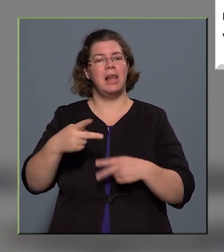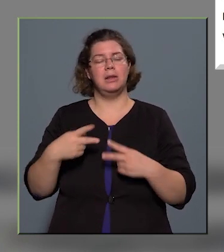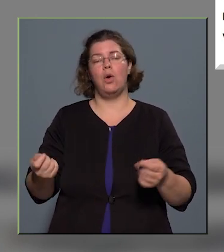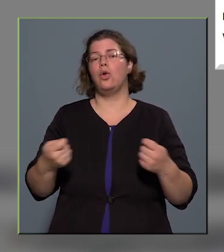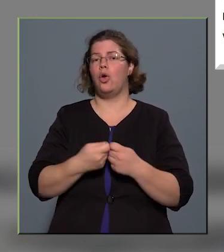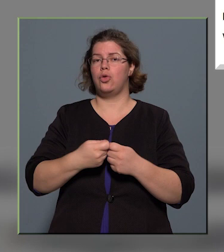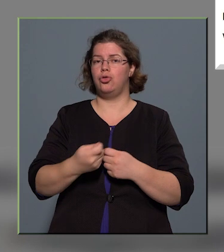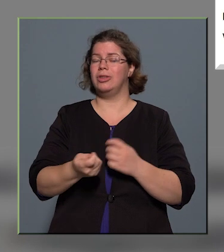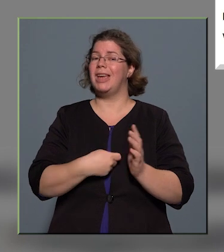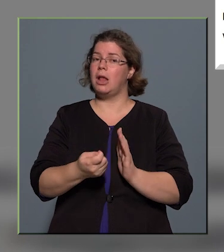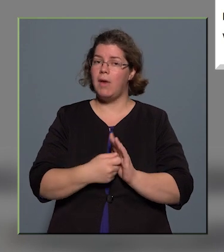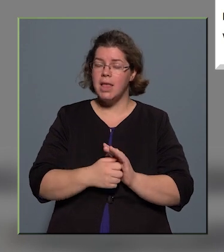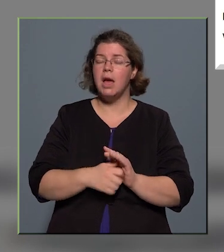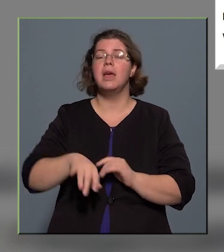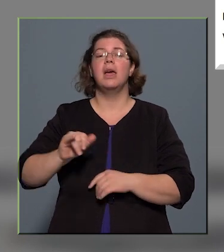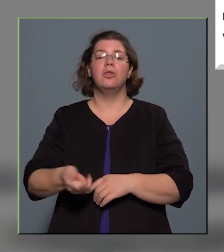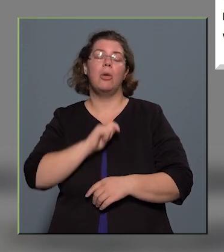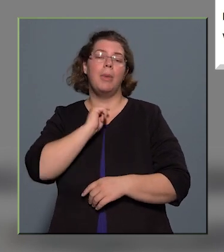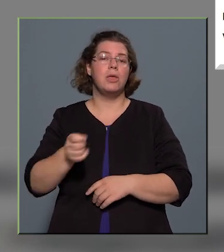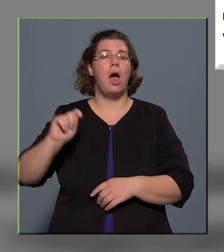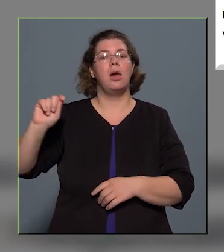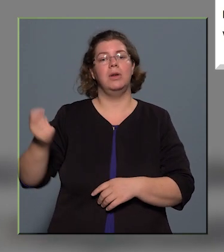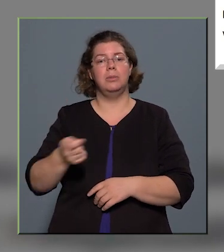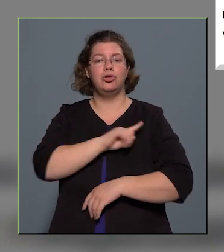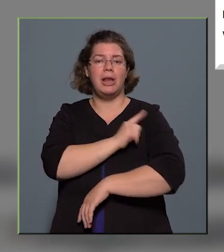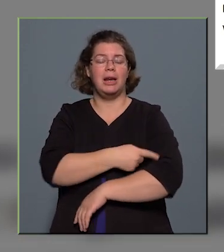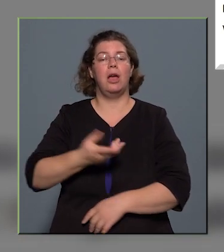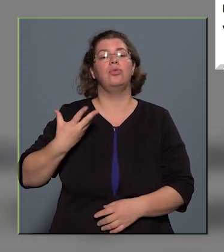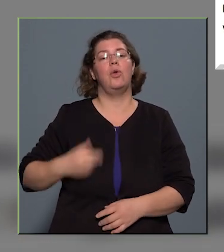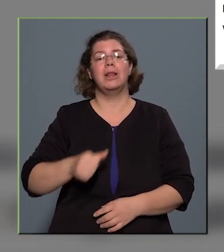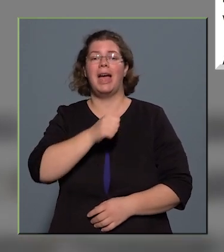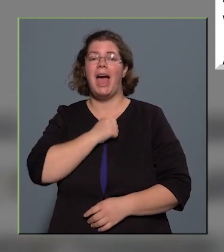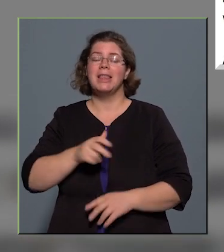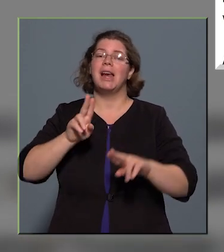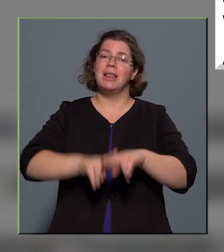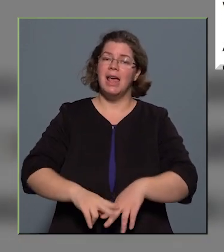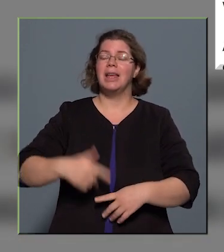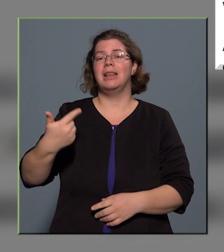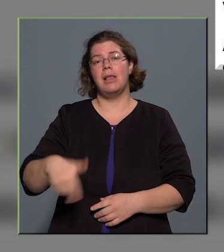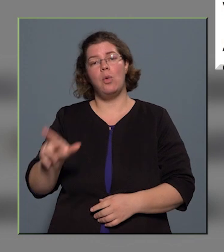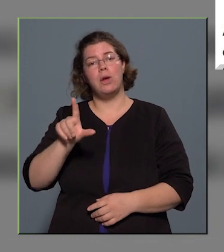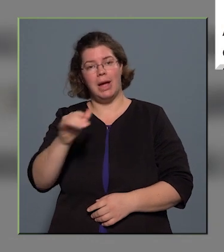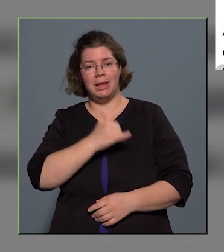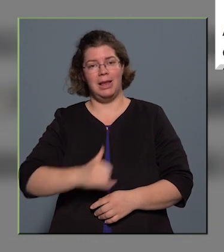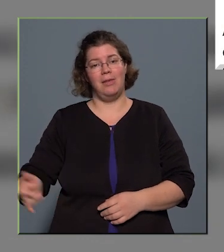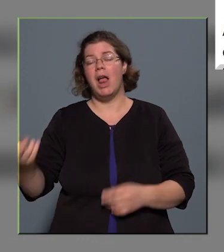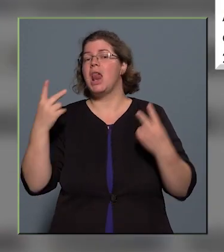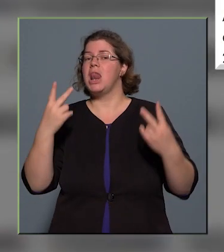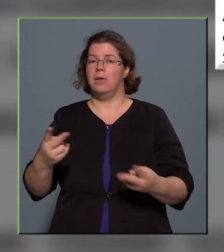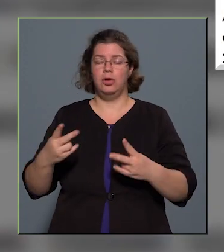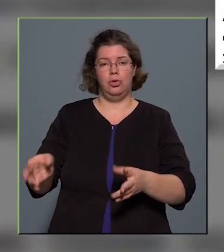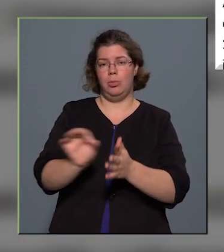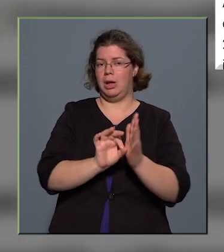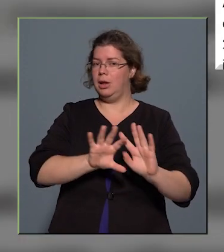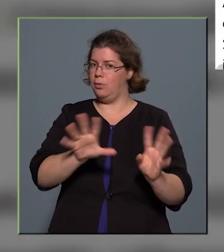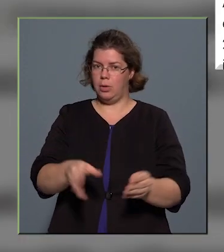Magyar Villamosenergia és Földgázrendszer 2022. évi működésének legfontosabb adatait foglalják